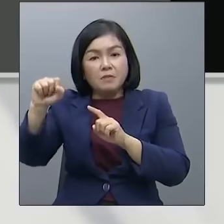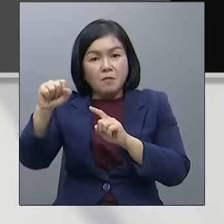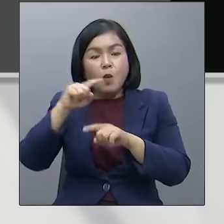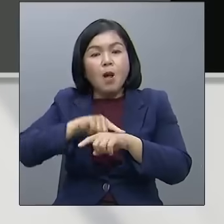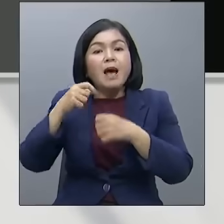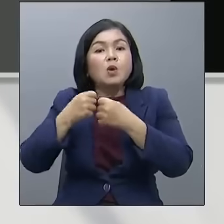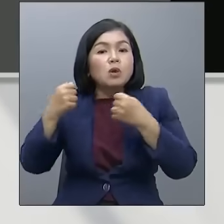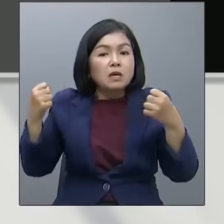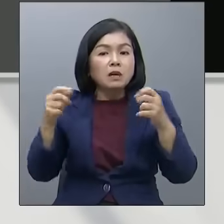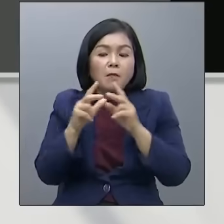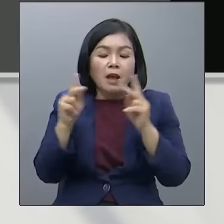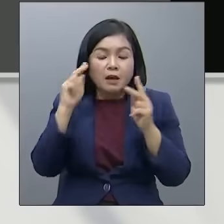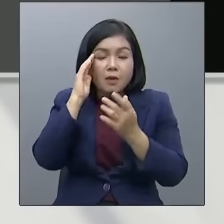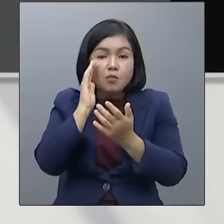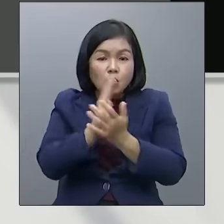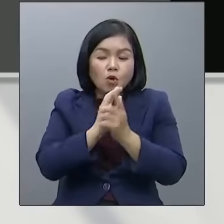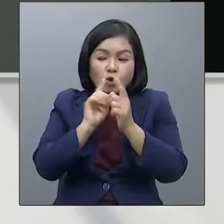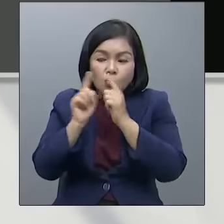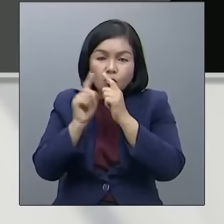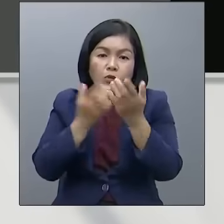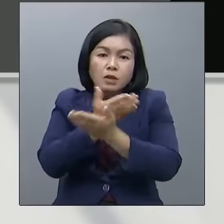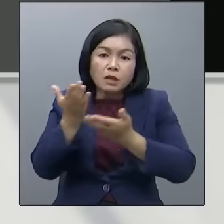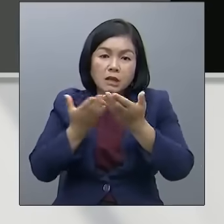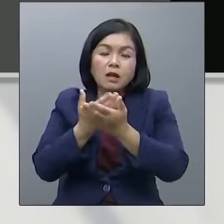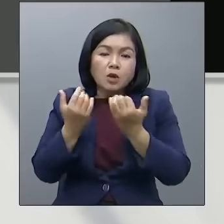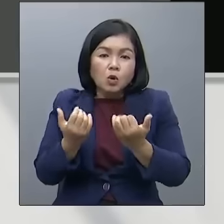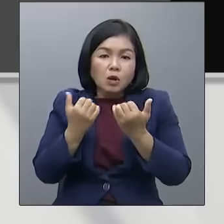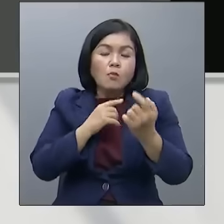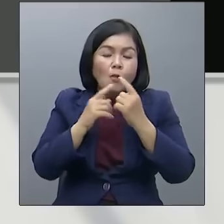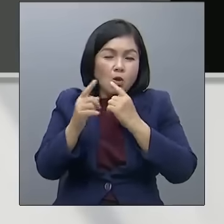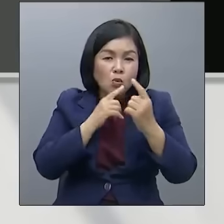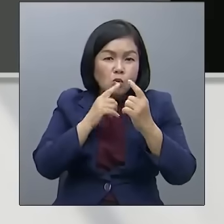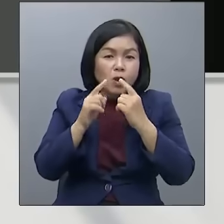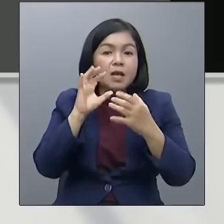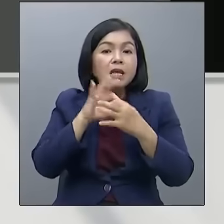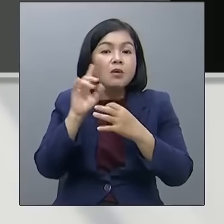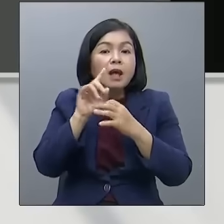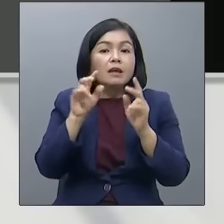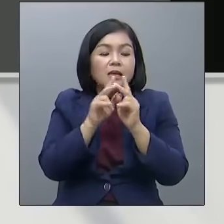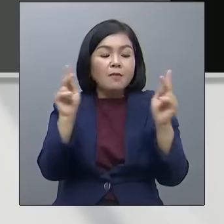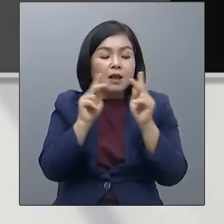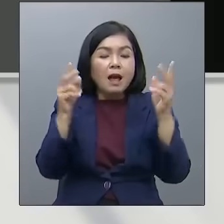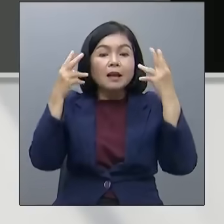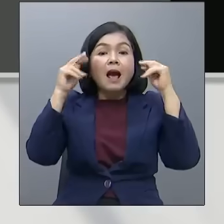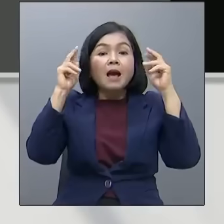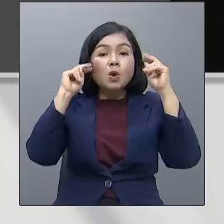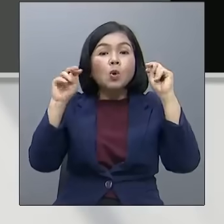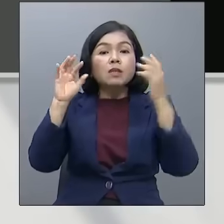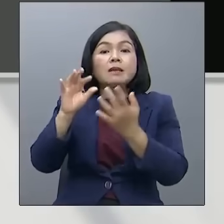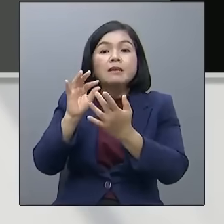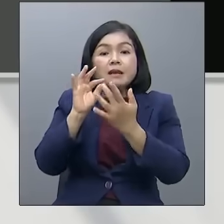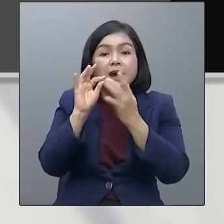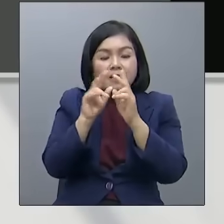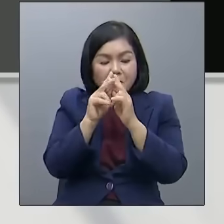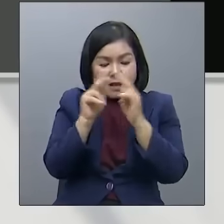นไปได้ที่กตร.อาจจะต้องมาหารือกันนะคะใช้เรื่องนี้ล่ะค่ะมาหารือกันเกี่ยวกับคณะกรรมการที่นายกเพิ่งจะแต่งตั้งขึ้นมาเป็น